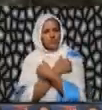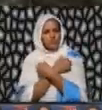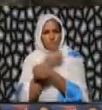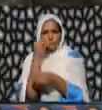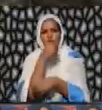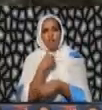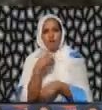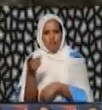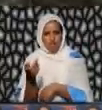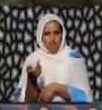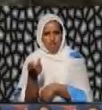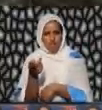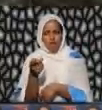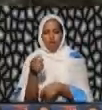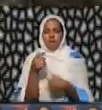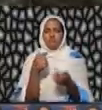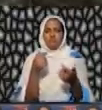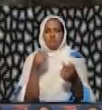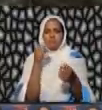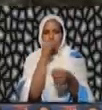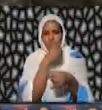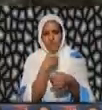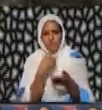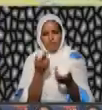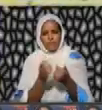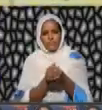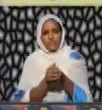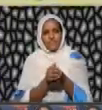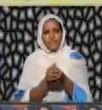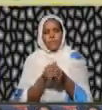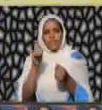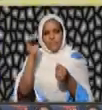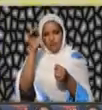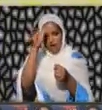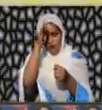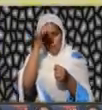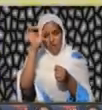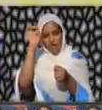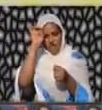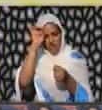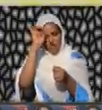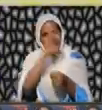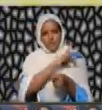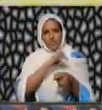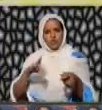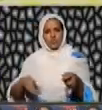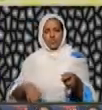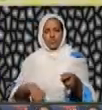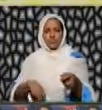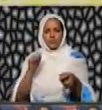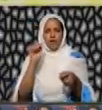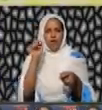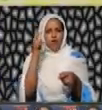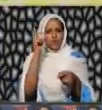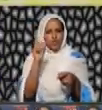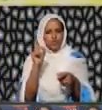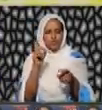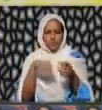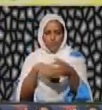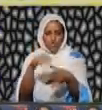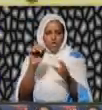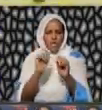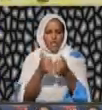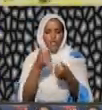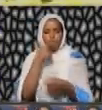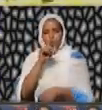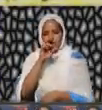አሉ። ያው እንደንትናቸው ነው እና አራዊትም ያው ይበላቸዋል። አባ ኤፍሬምን የክርስቶስ ሀሪው ስም አወጣጥ